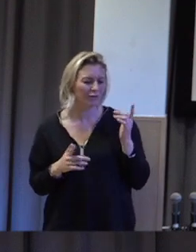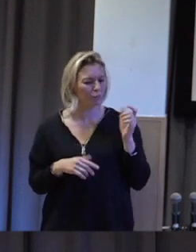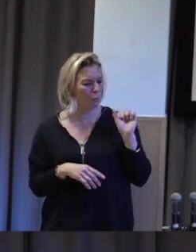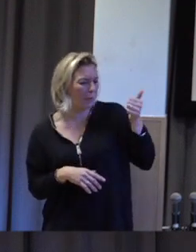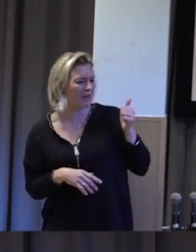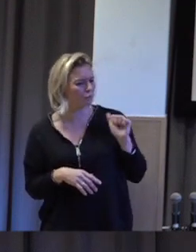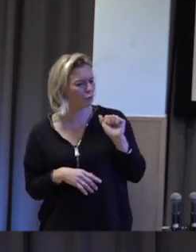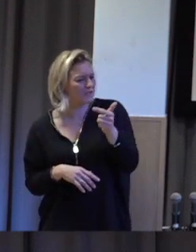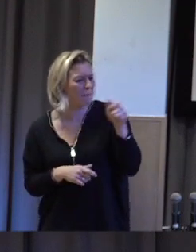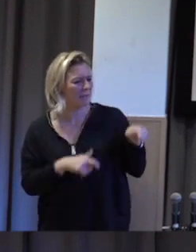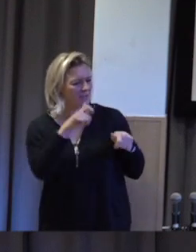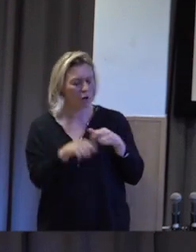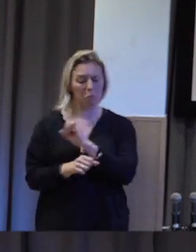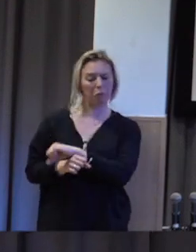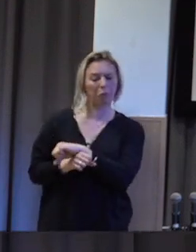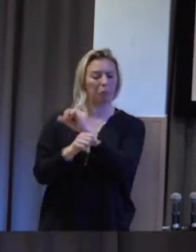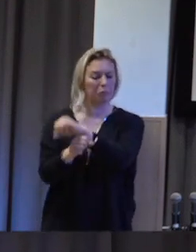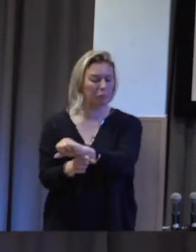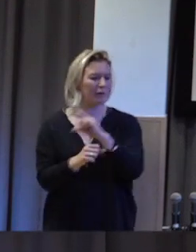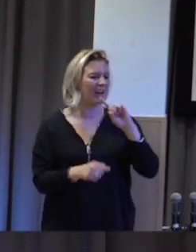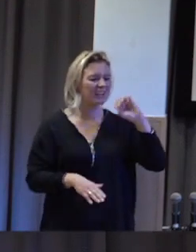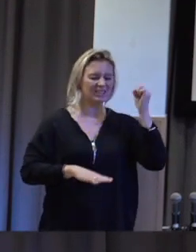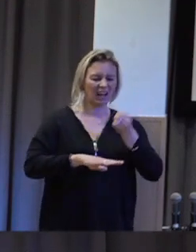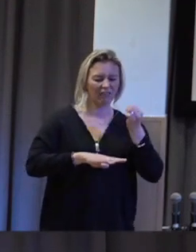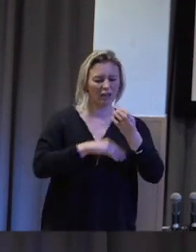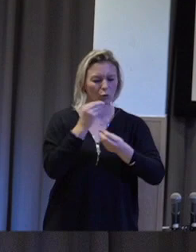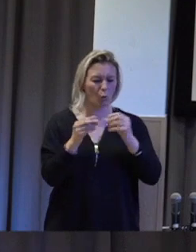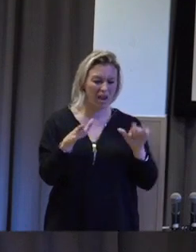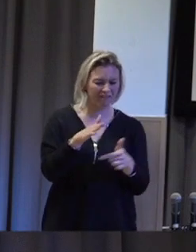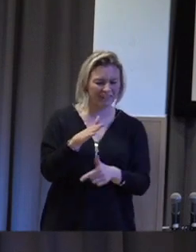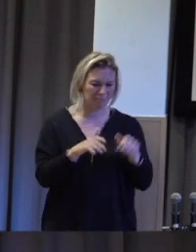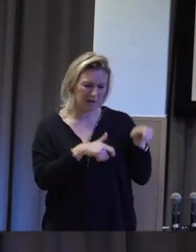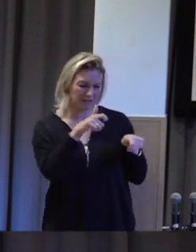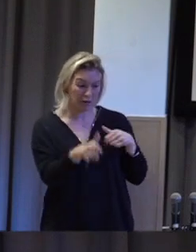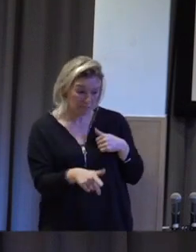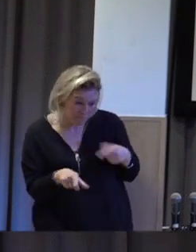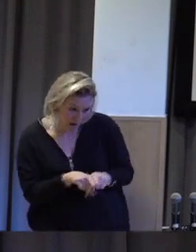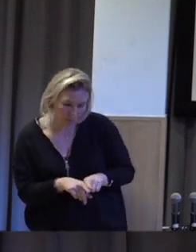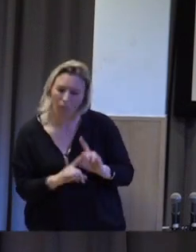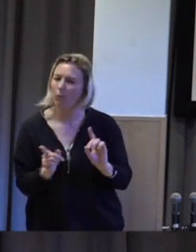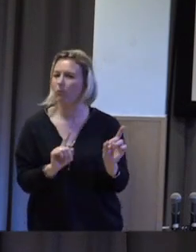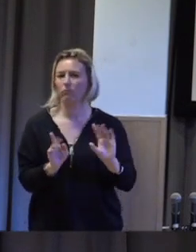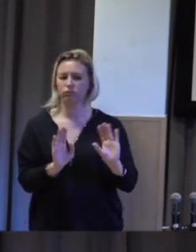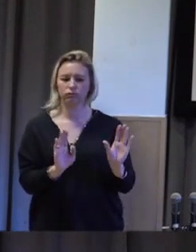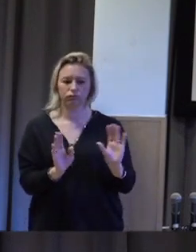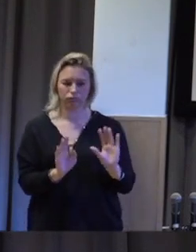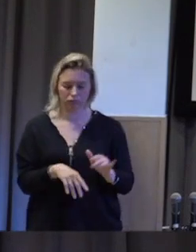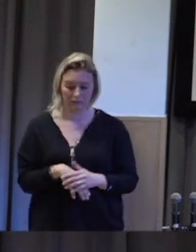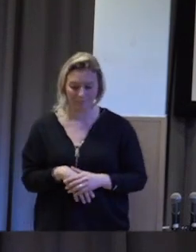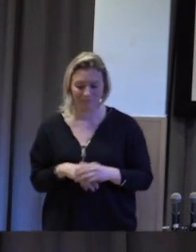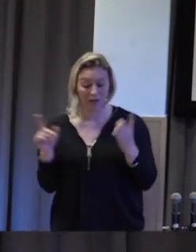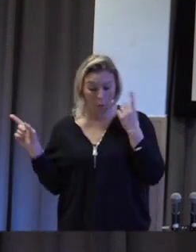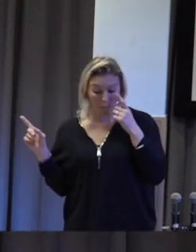au sacrificateur ou bien encore au lévite. Mais ce que j'ai remarqué, c'est que